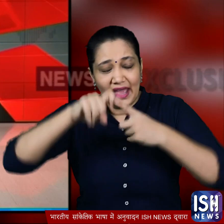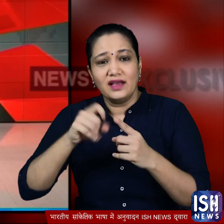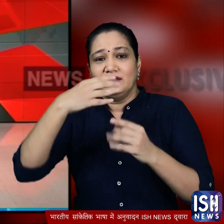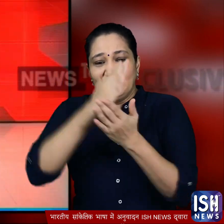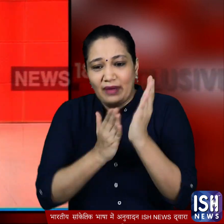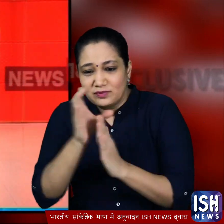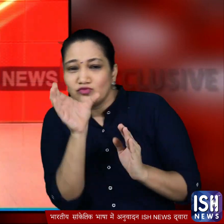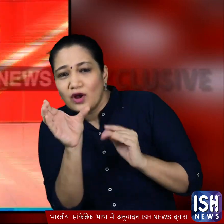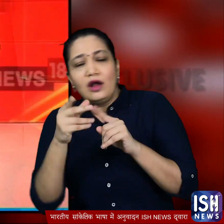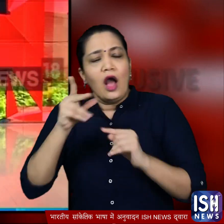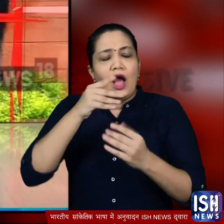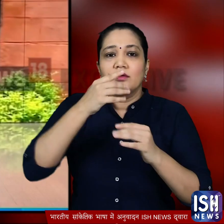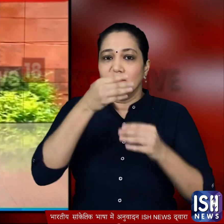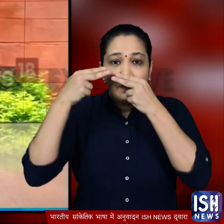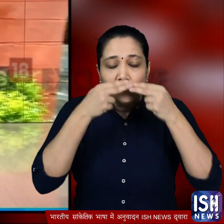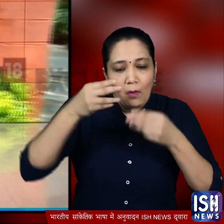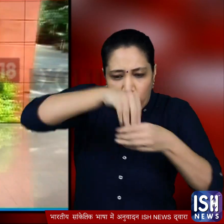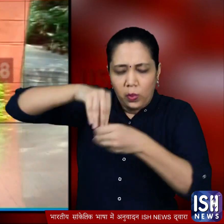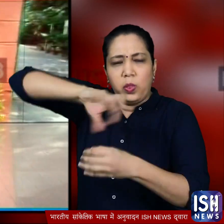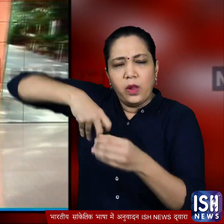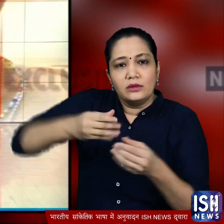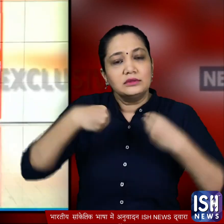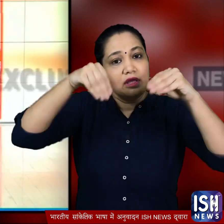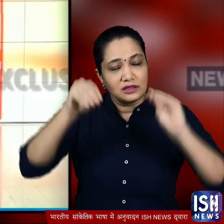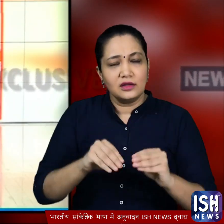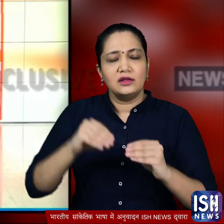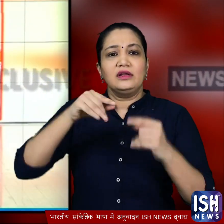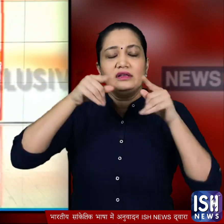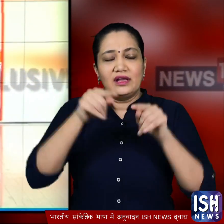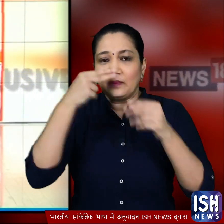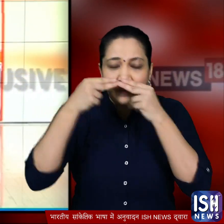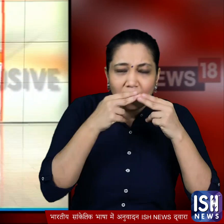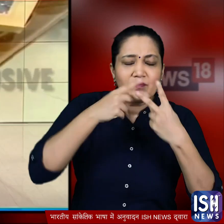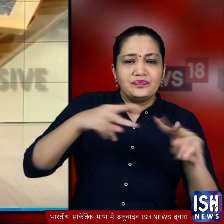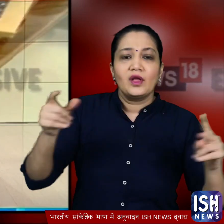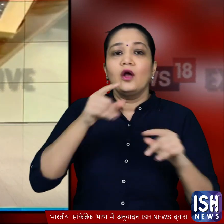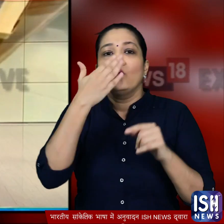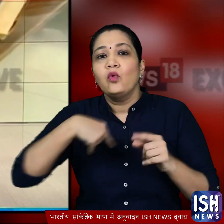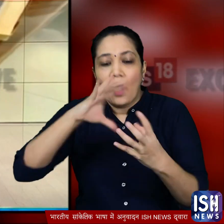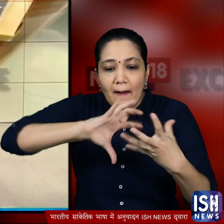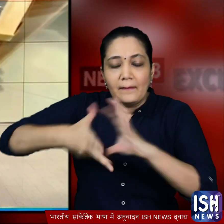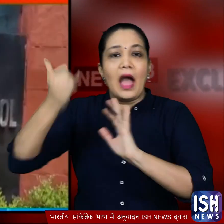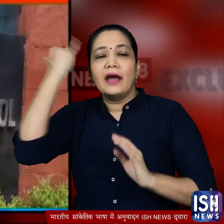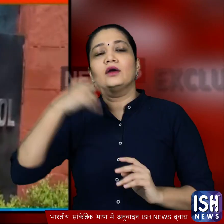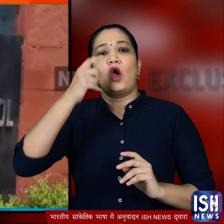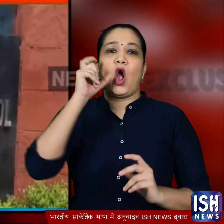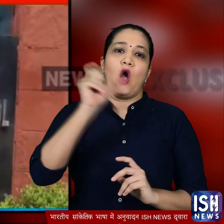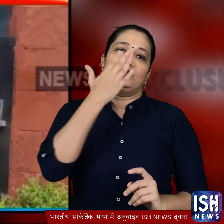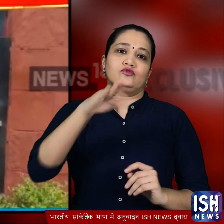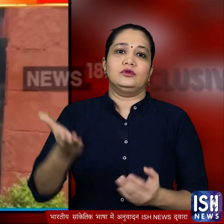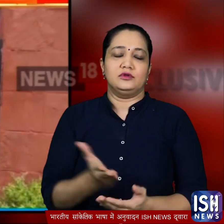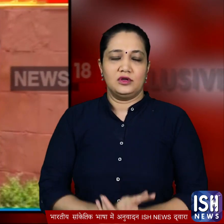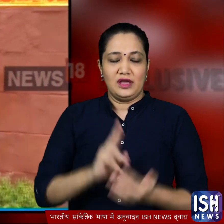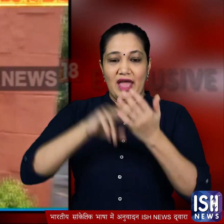मिलाकर नशे का सामान बेच रहे थे। हैरानी की बात यह है कि ड्रग्स और केक का कॉकटेल बनाने वाले आरोपी कॉलेज के छात्र हैं।